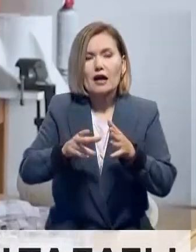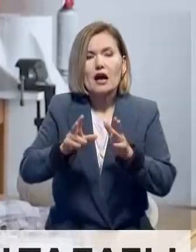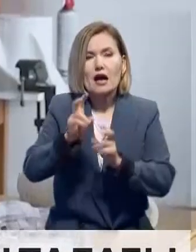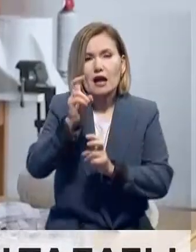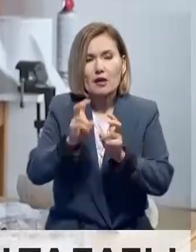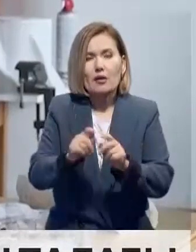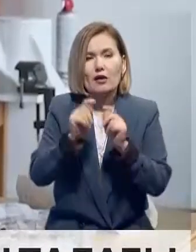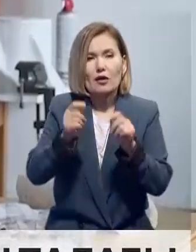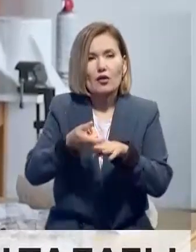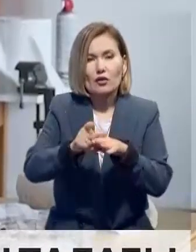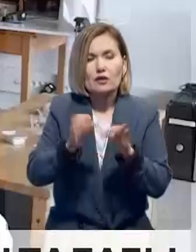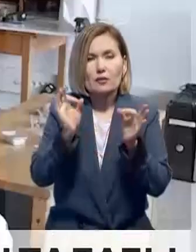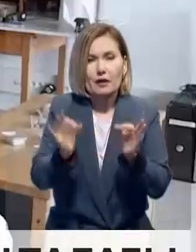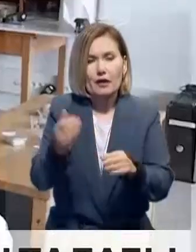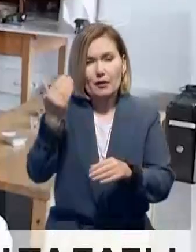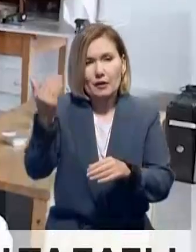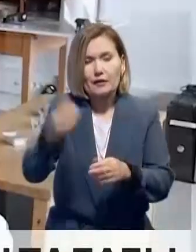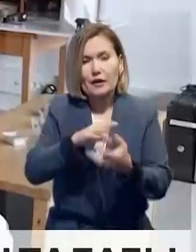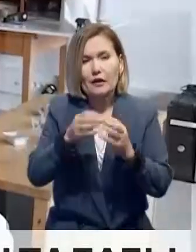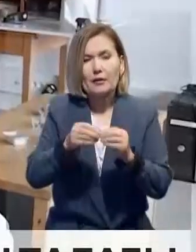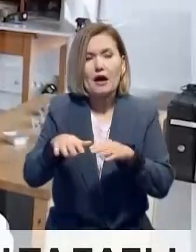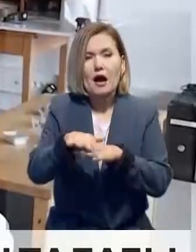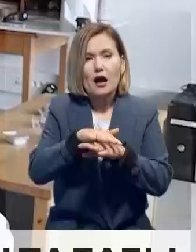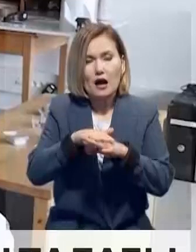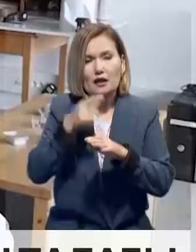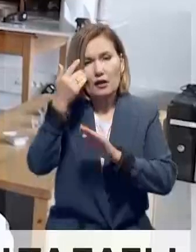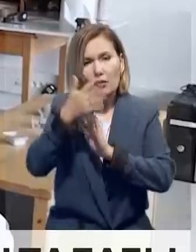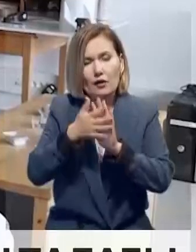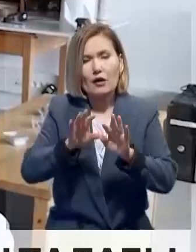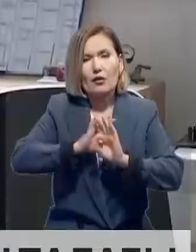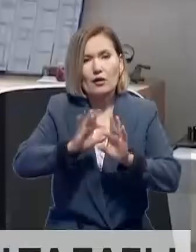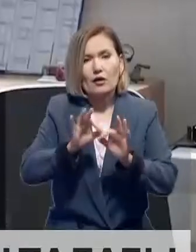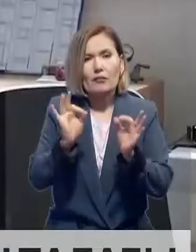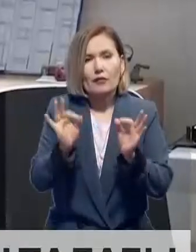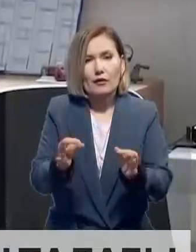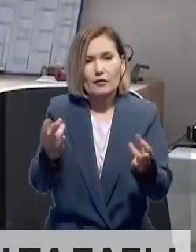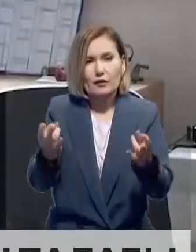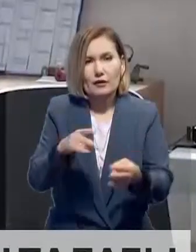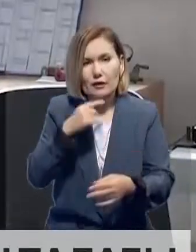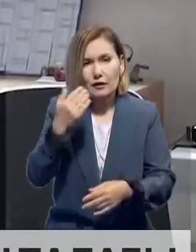өтуі табылған ақыл. Ал оған дейін халық арасында түсіндіру жұмыстарын жүргізген абзал дейді.